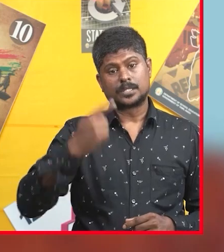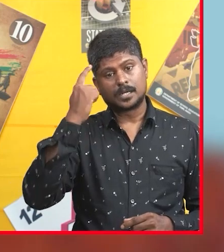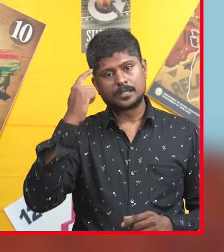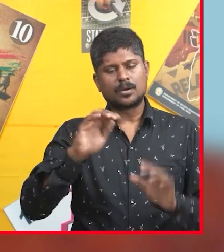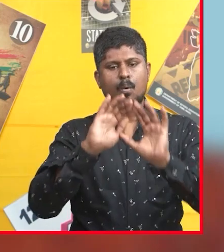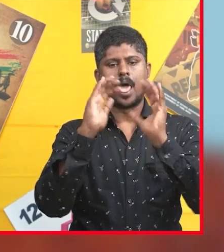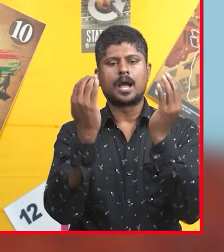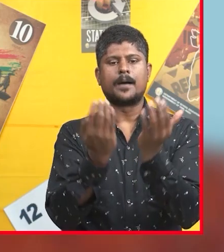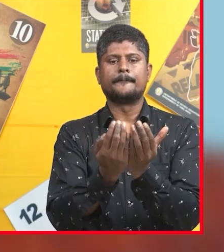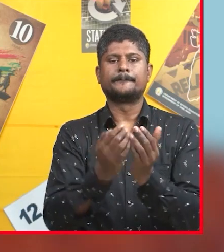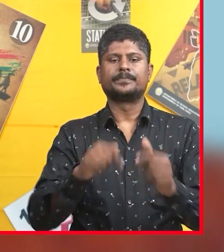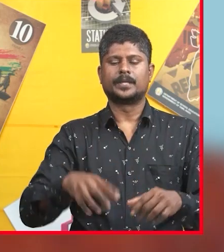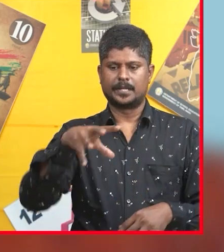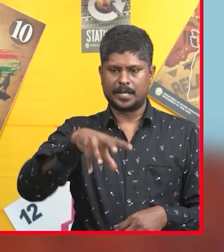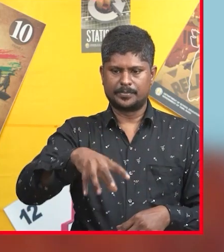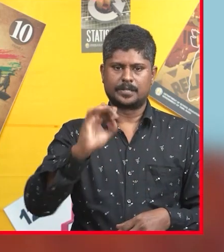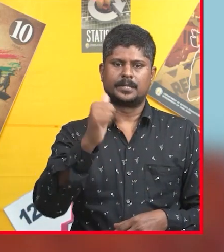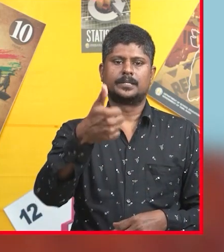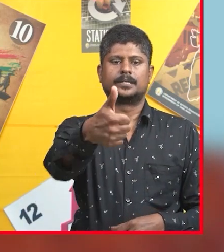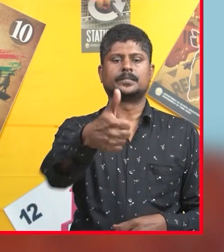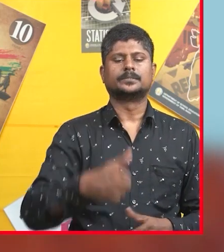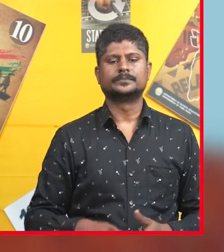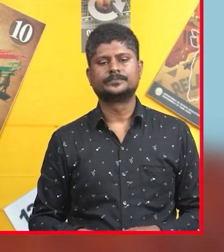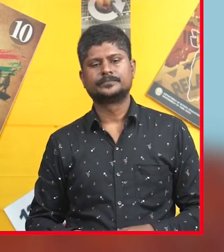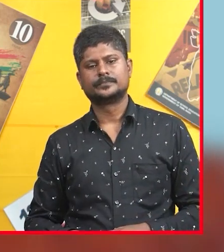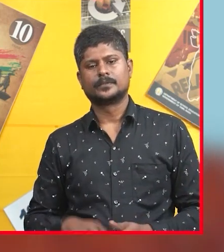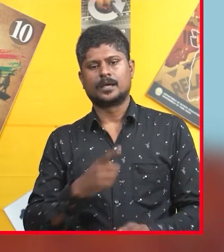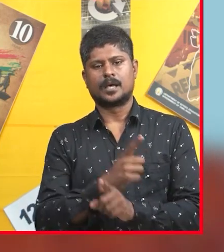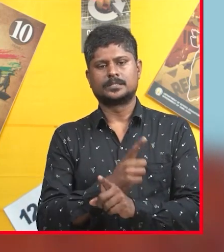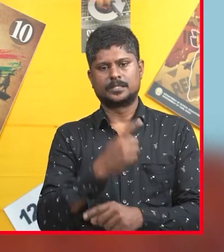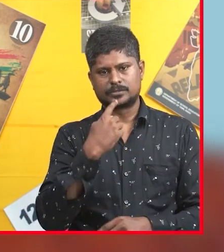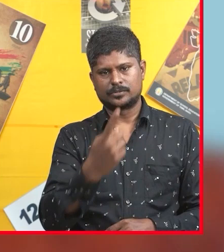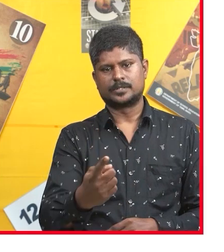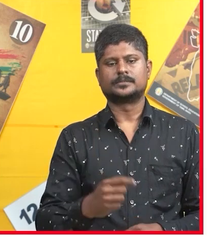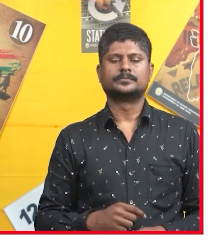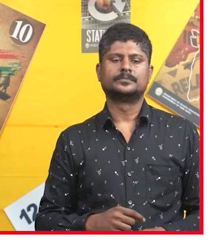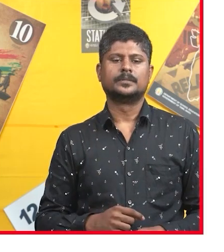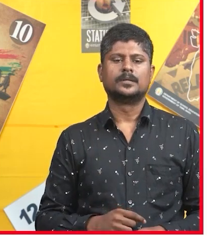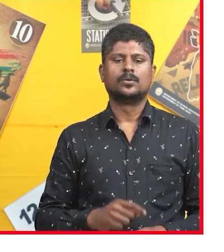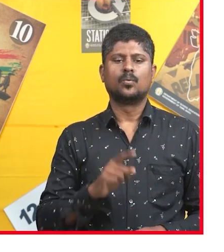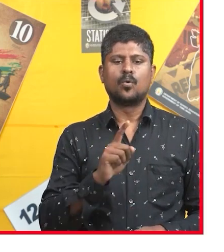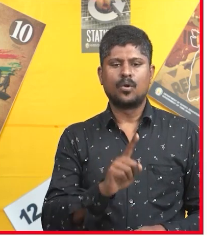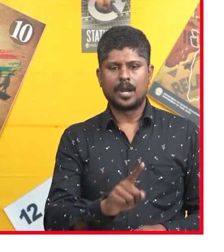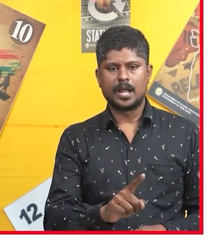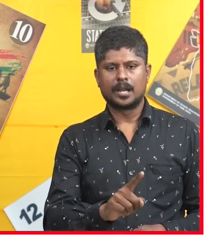இந்த உலகம் நிலை பெற்று கொண்டிருக்கிறது அப்படின்னு புறநானூற்று பாடல்